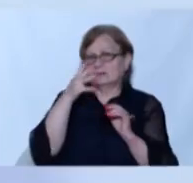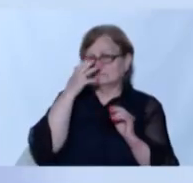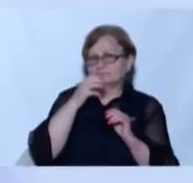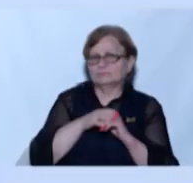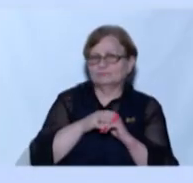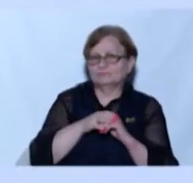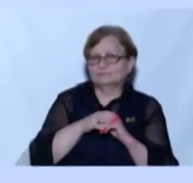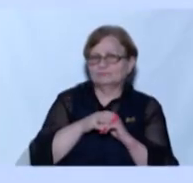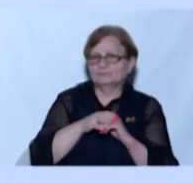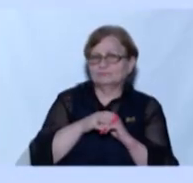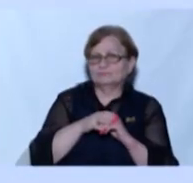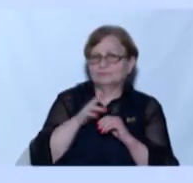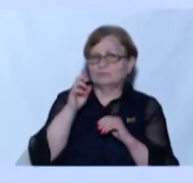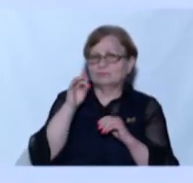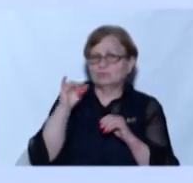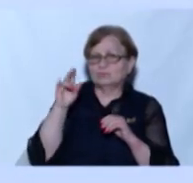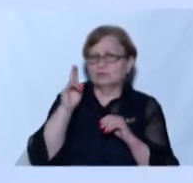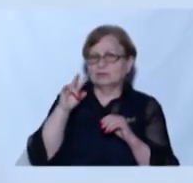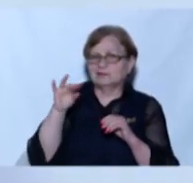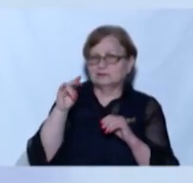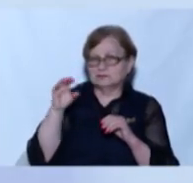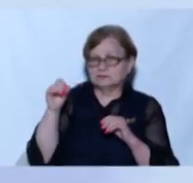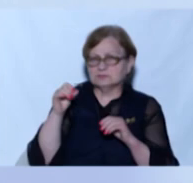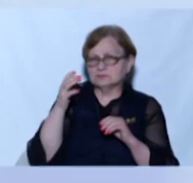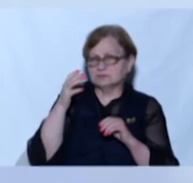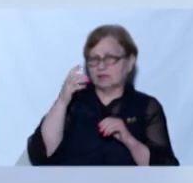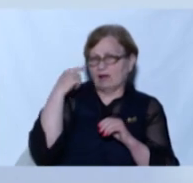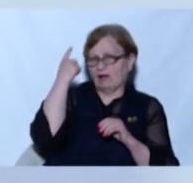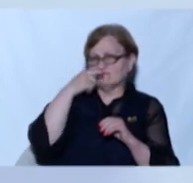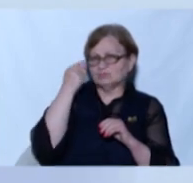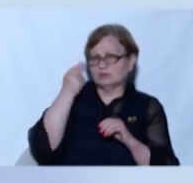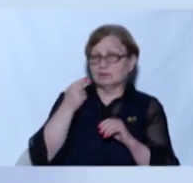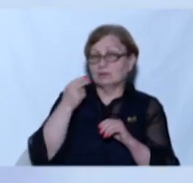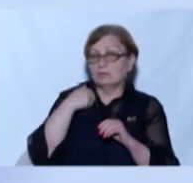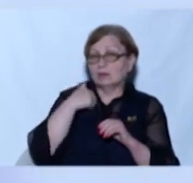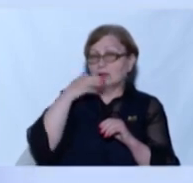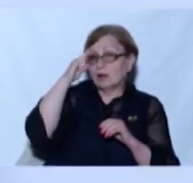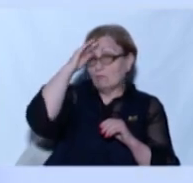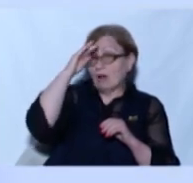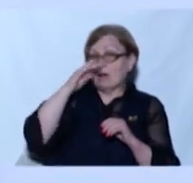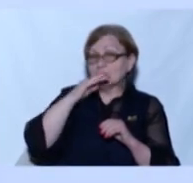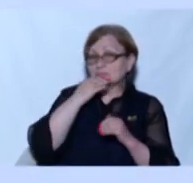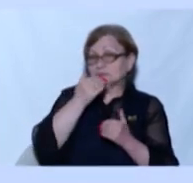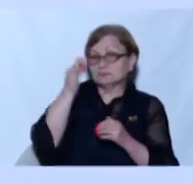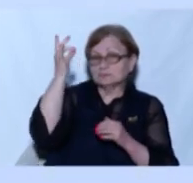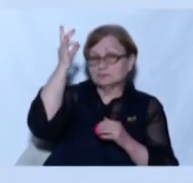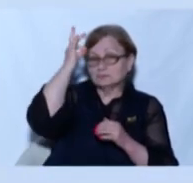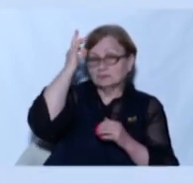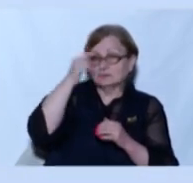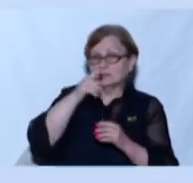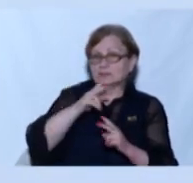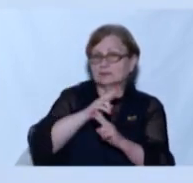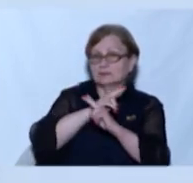სურათებზე, ბიოკლინის ავტოპორტრეტზე, რომელშიც მეპირადად მამის გახსენებას ვხედავ, არც იმ